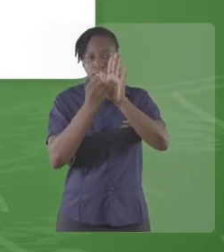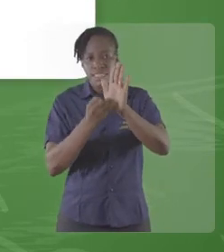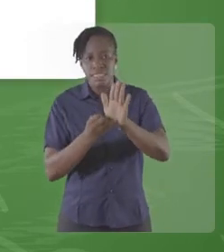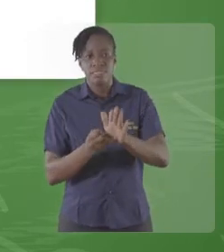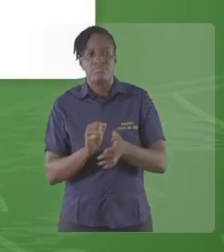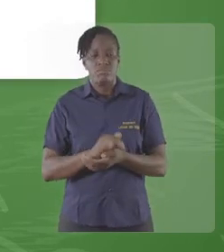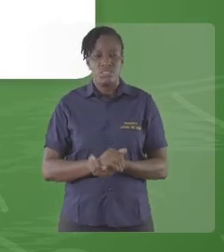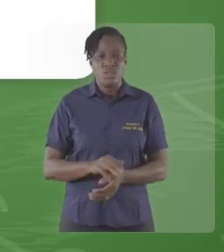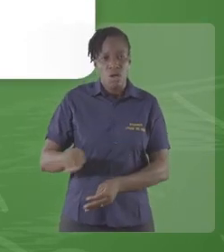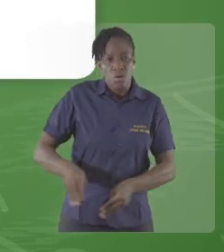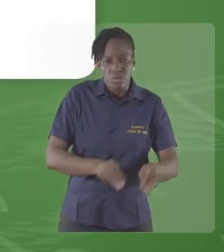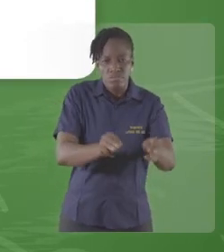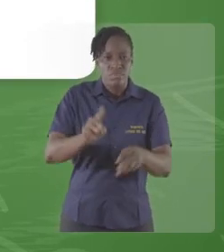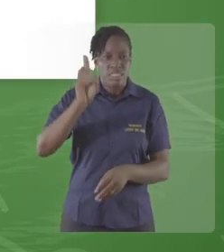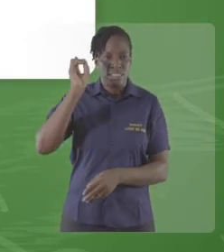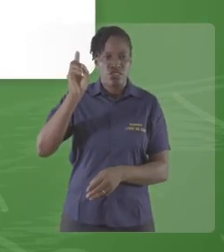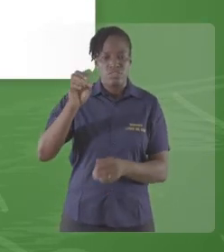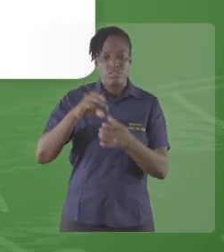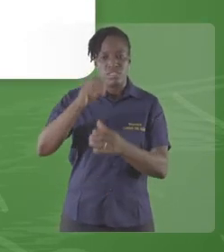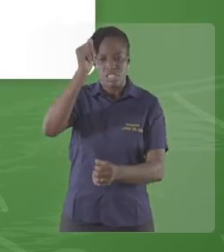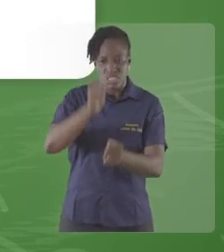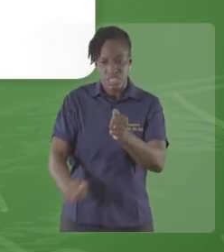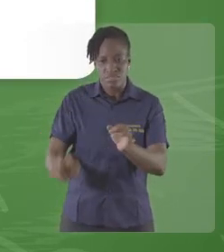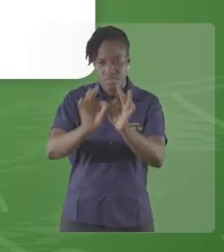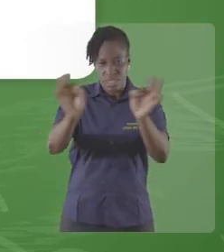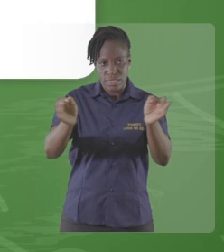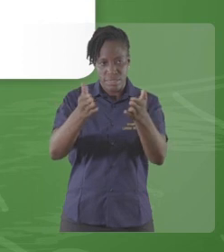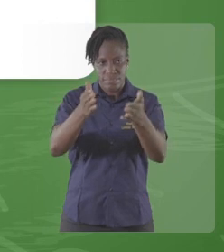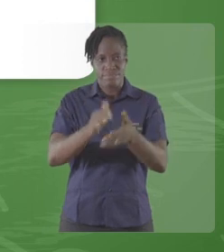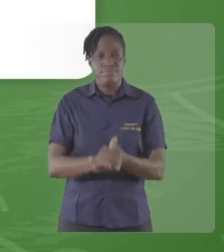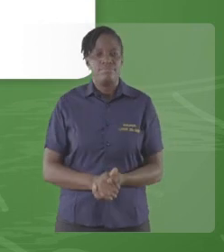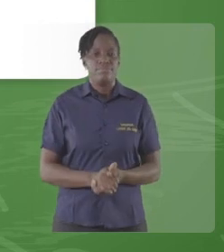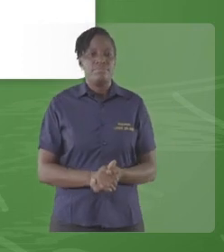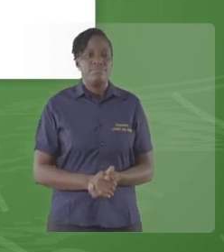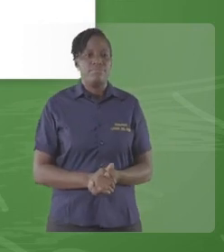Identifie la modalité du discours de chaque phrase.